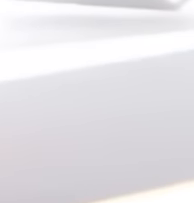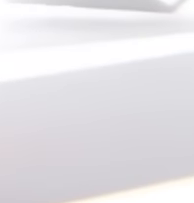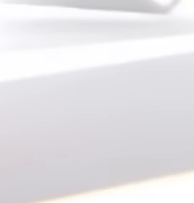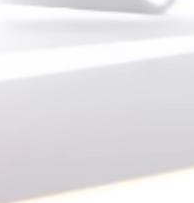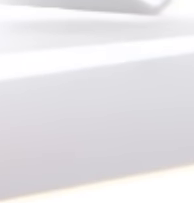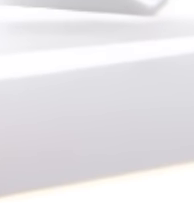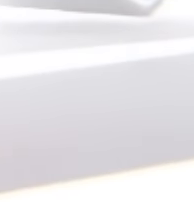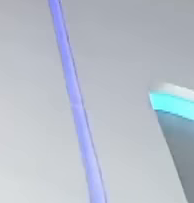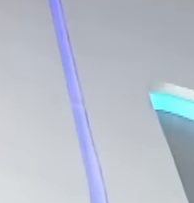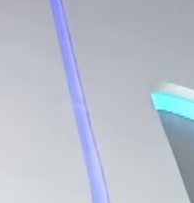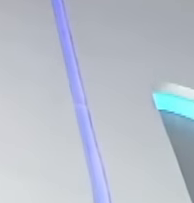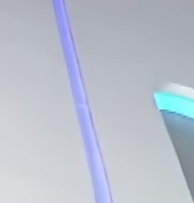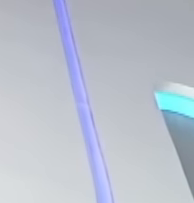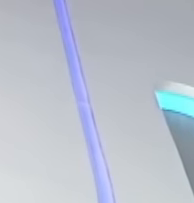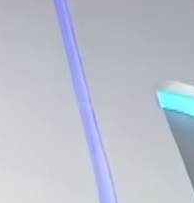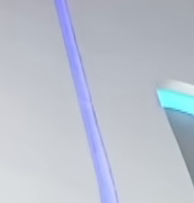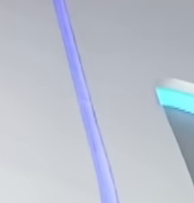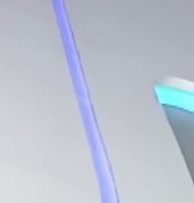oras.